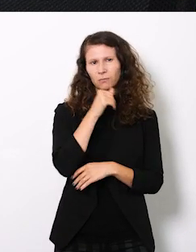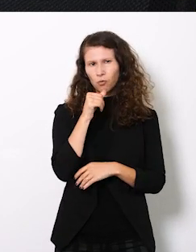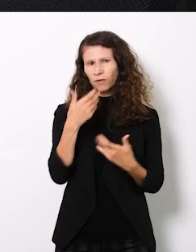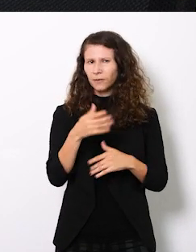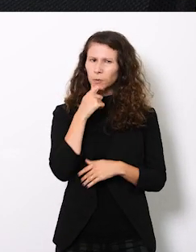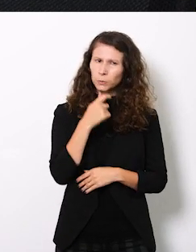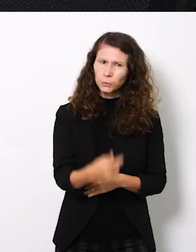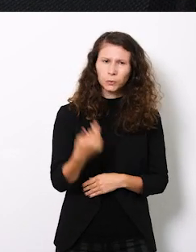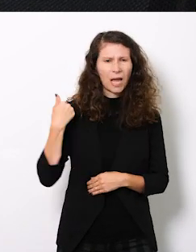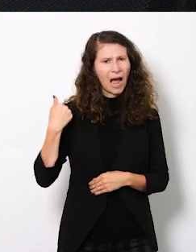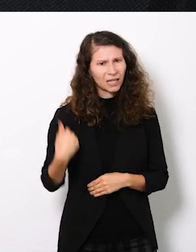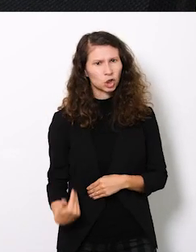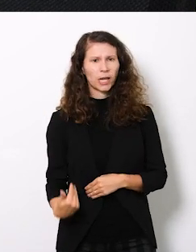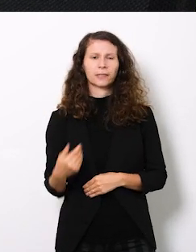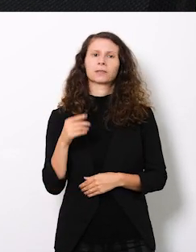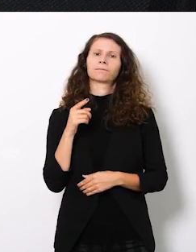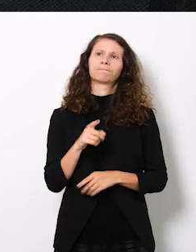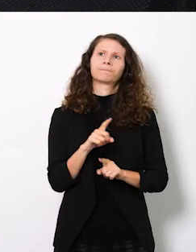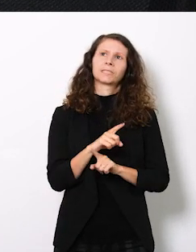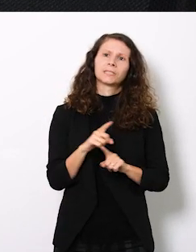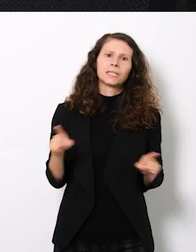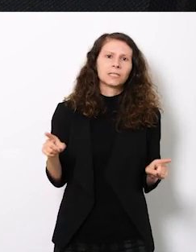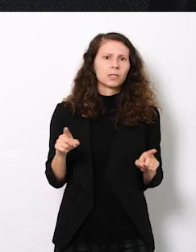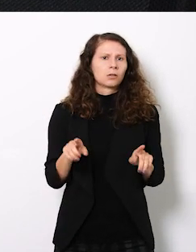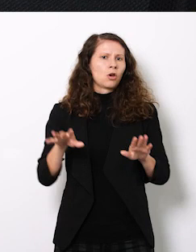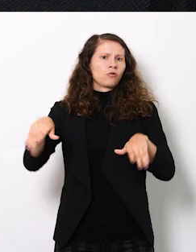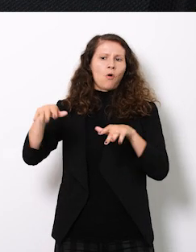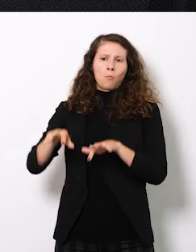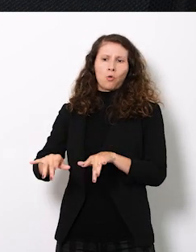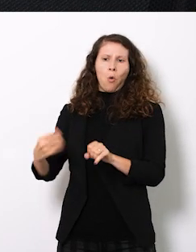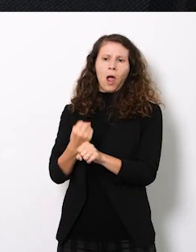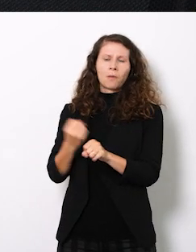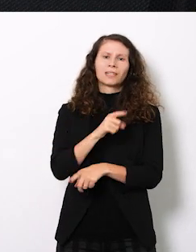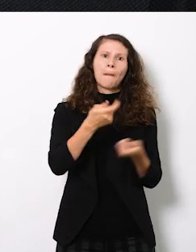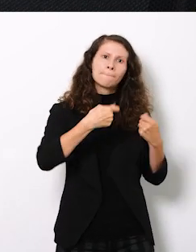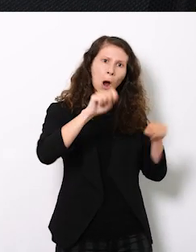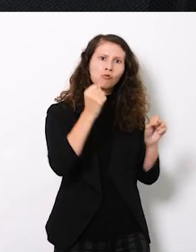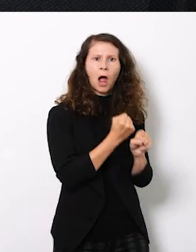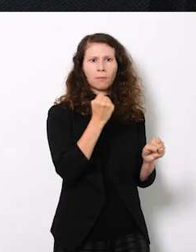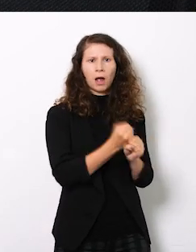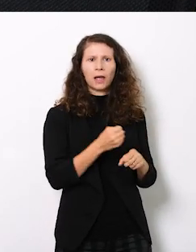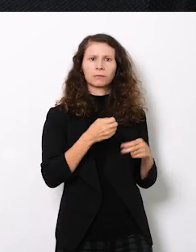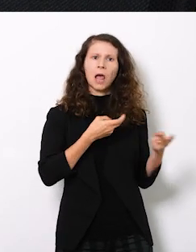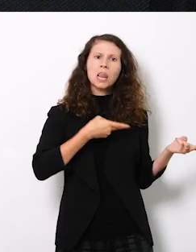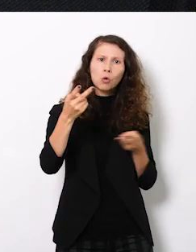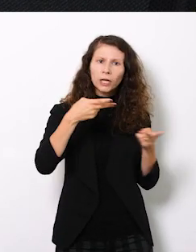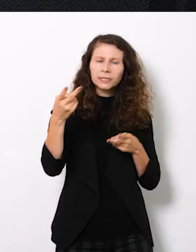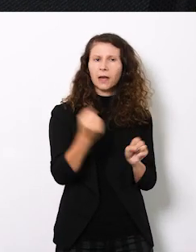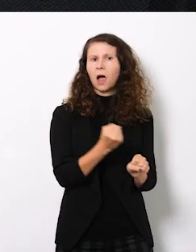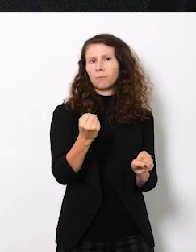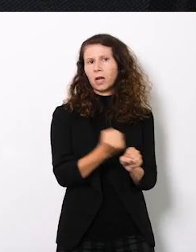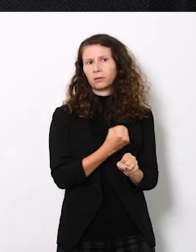anstrengend ist, die jetzt vielleicht nicht als Menschen in irgendeinem Büro arbeiten, sondern die auf dem Bau arbeiten, die in der Logistik arbeiten,